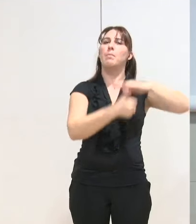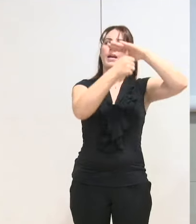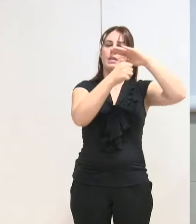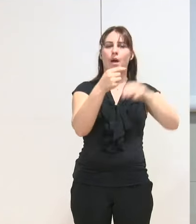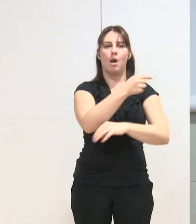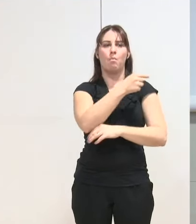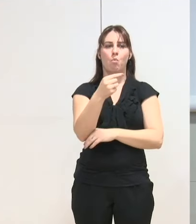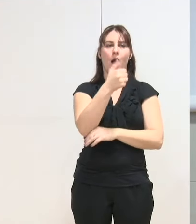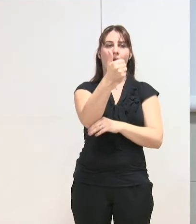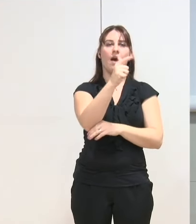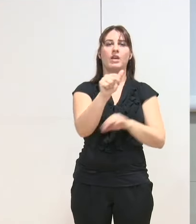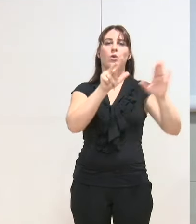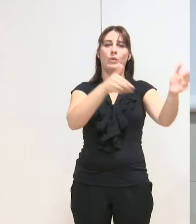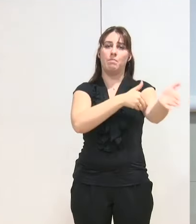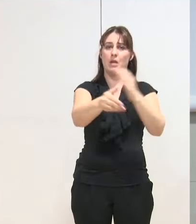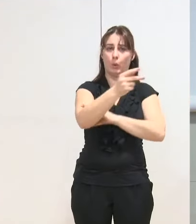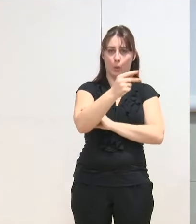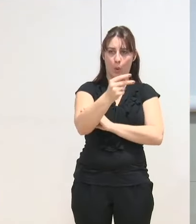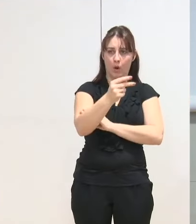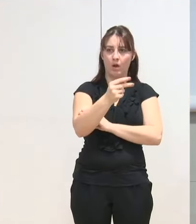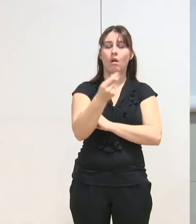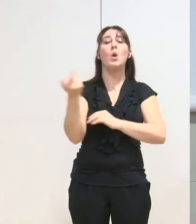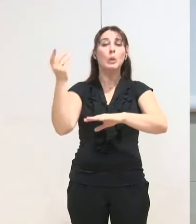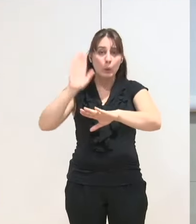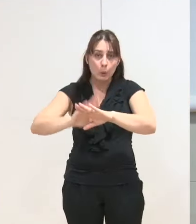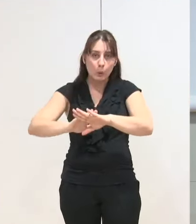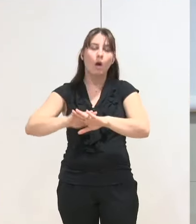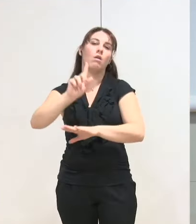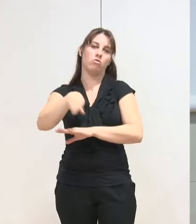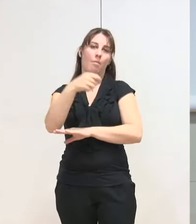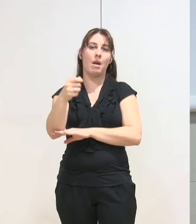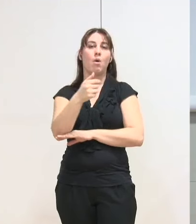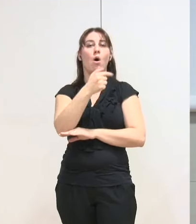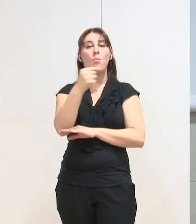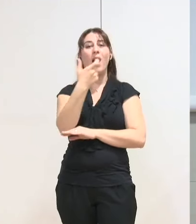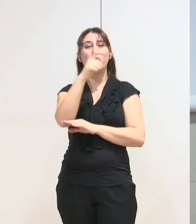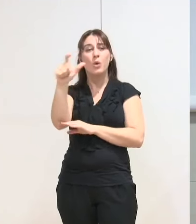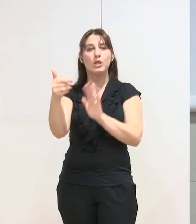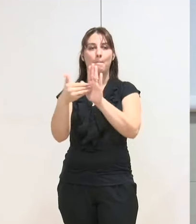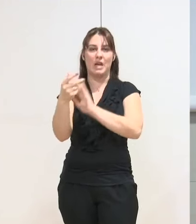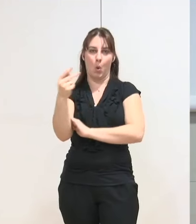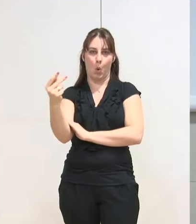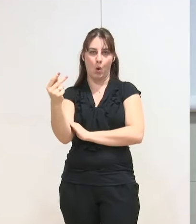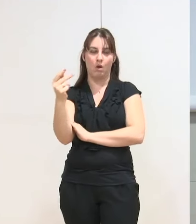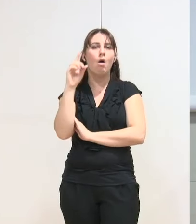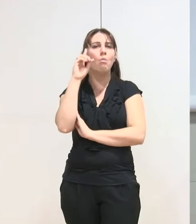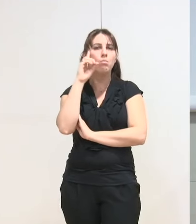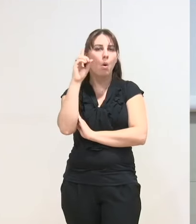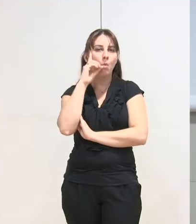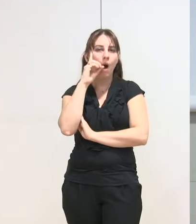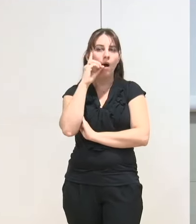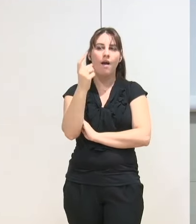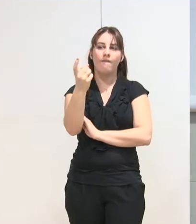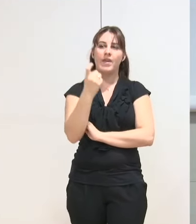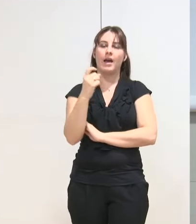moins 1,8 million d'euros en réalité il aurait dû être de moins 240000 € du fait d'une subvention